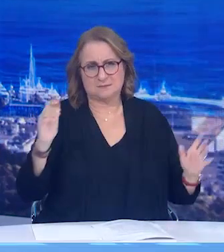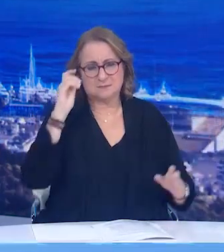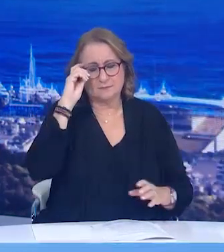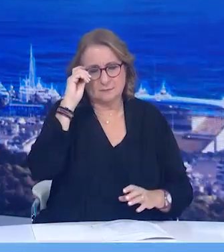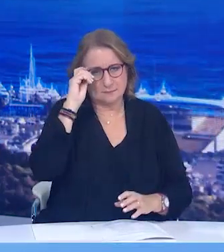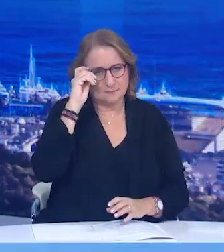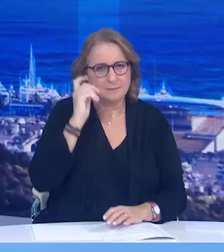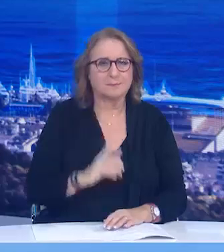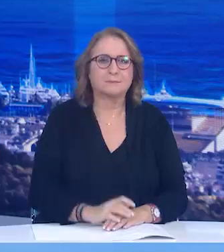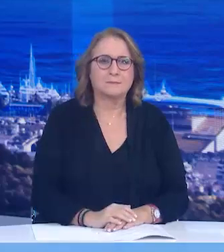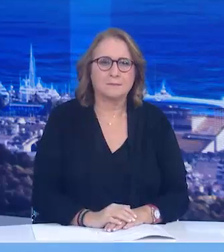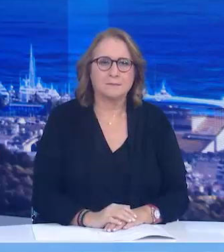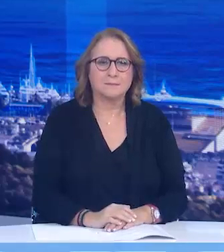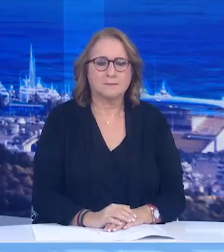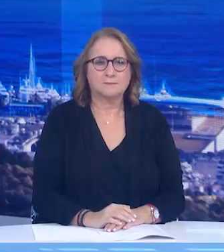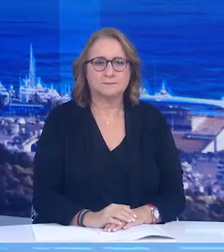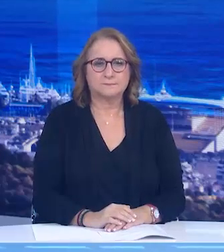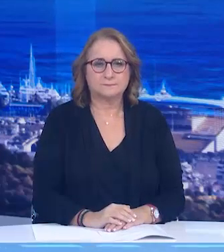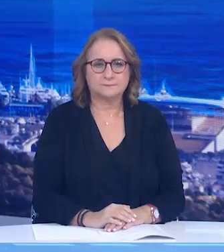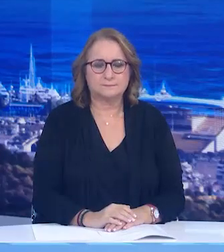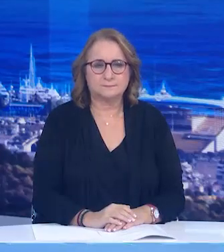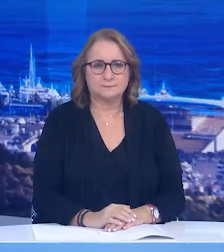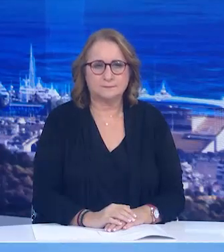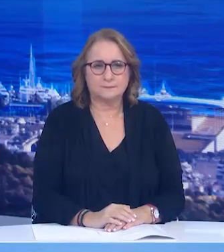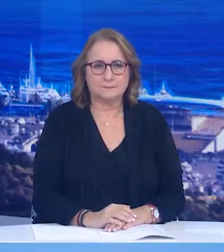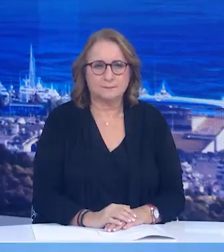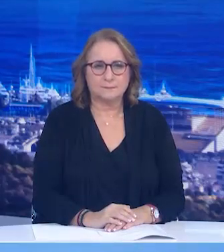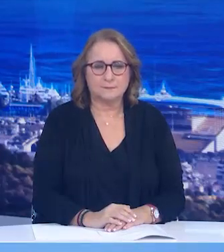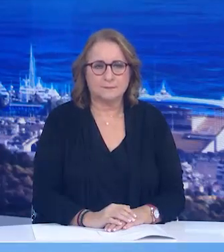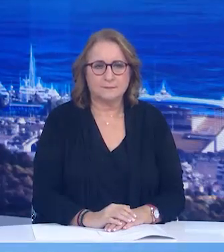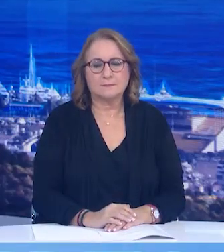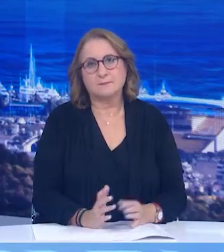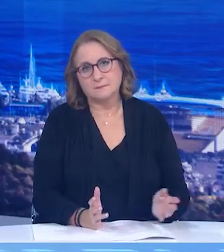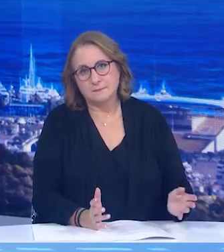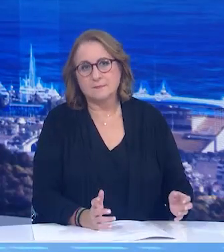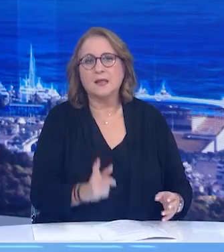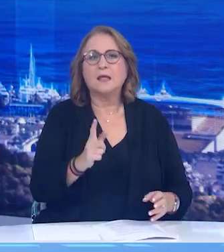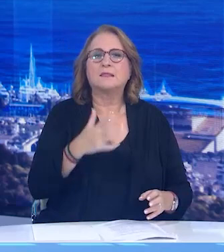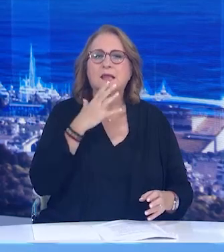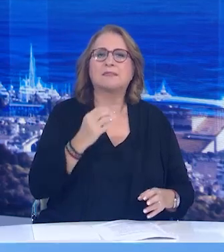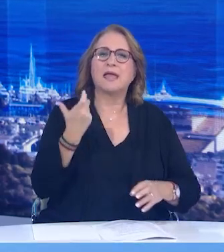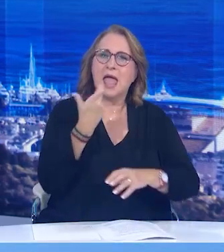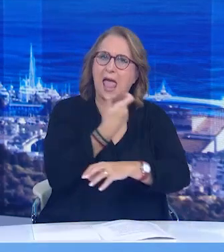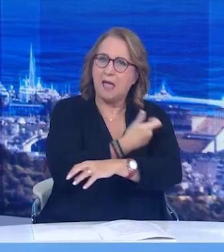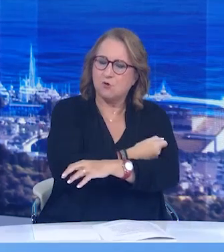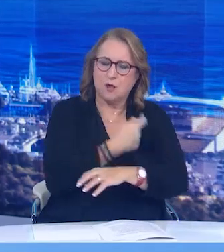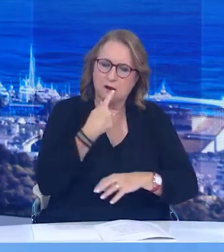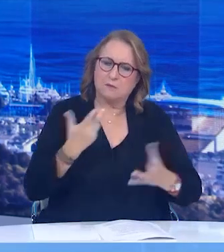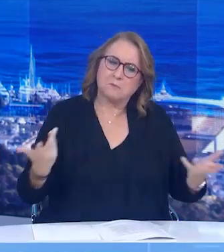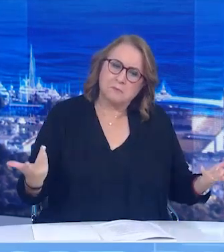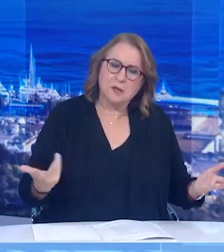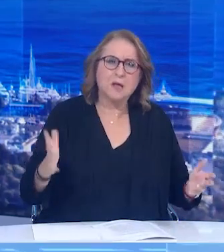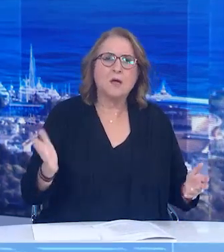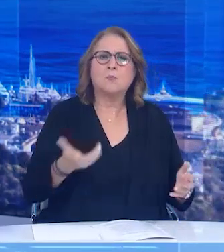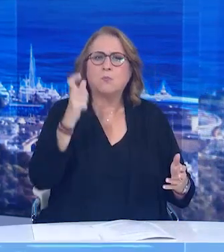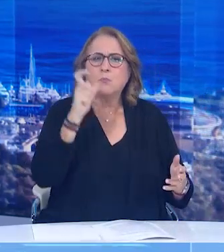ο κίνδυνος όφελος, ναι, βασικά. Κίνδυνος όφελος, ναι. Δηλαδή και το κόστος είναι μικρότερο σαφώς με τον εμβολιασμό. Δηλαδή ένας ασθενής μπορεί με